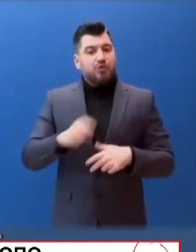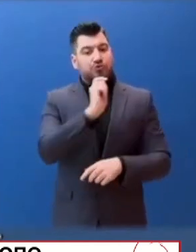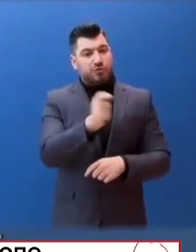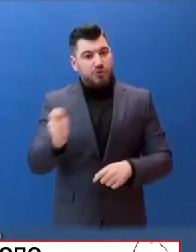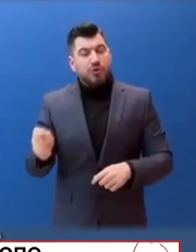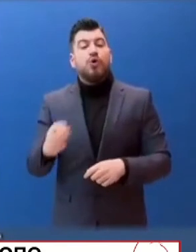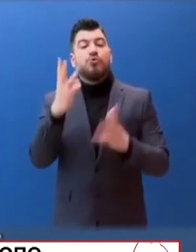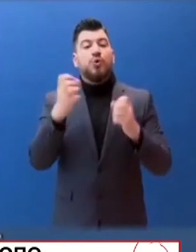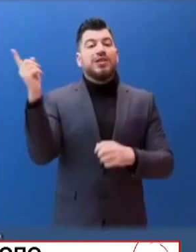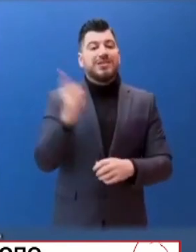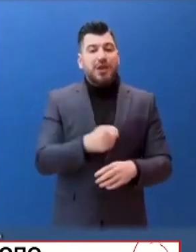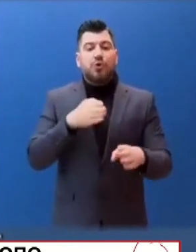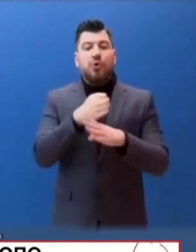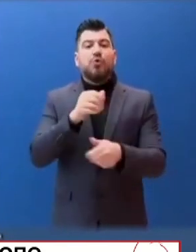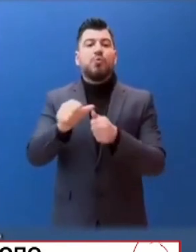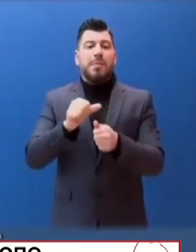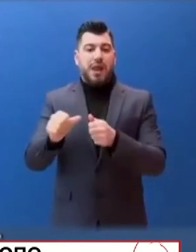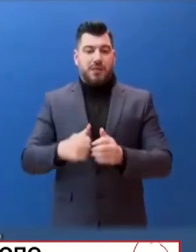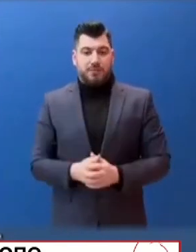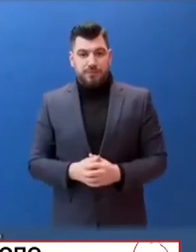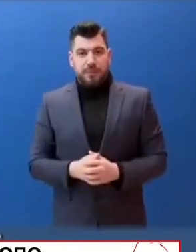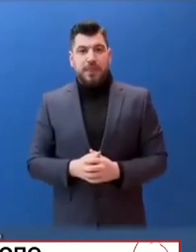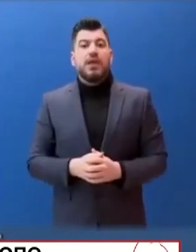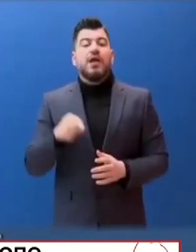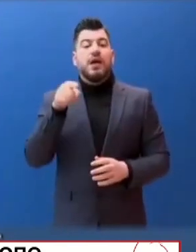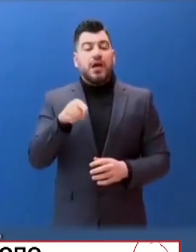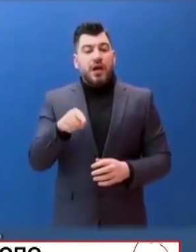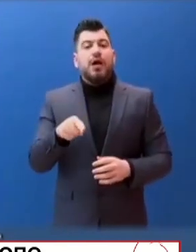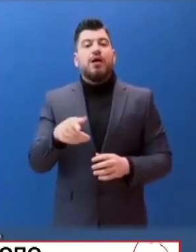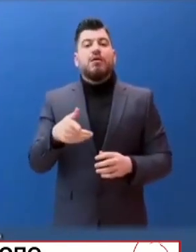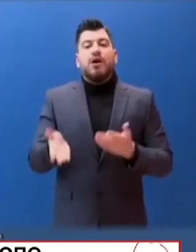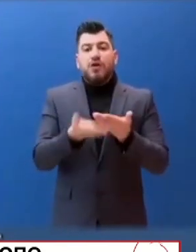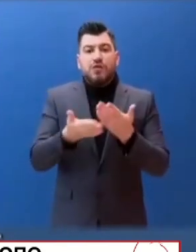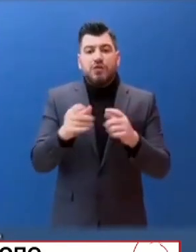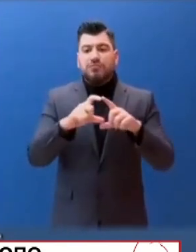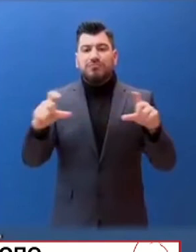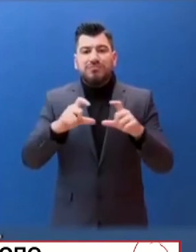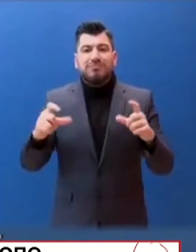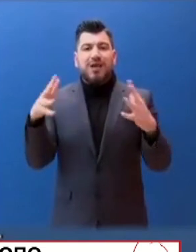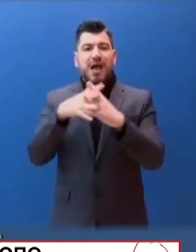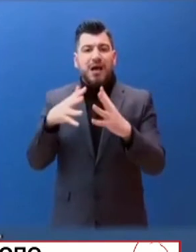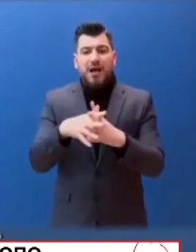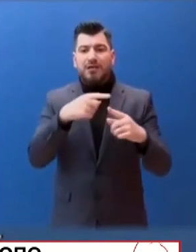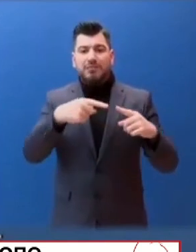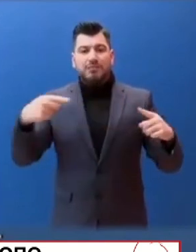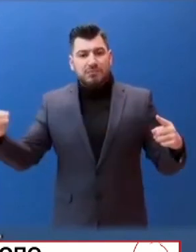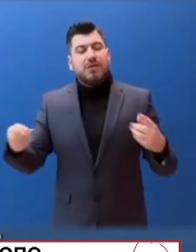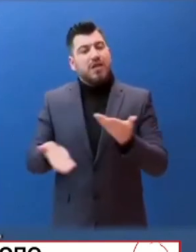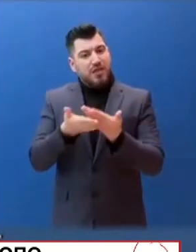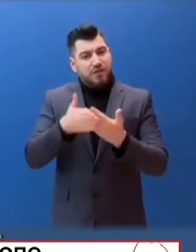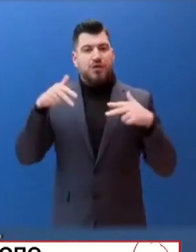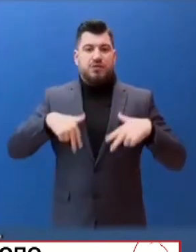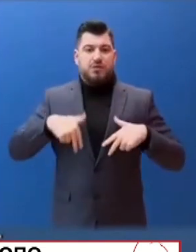μηνιαίου μισθώματος. Διευκολύνσεις για την πληρωμή αξιογράφων, επιταγών, συναλλαγματικών, γραμματείων σε